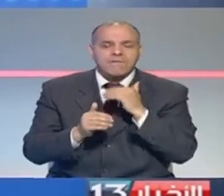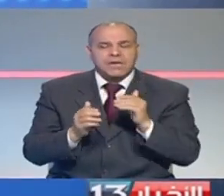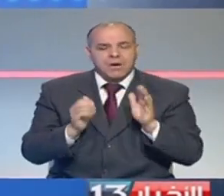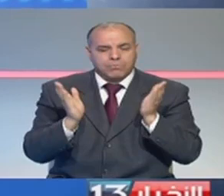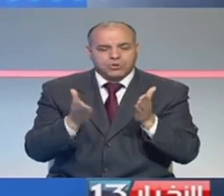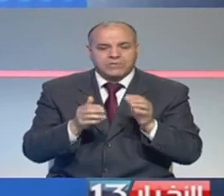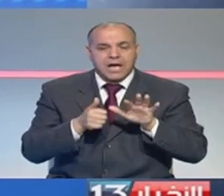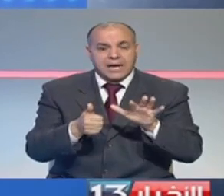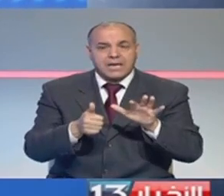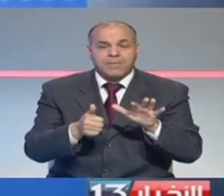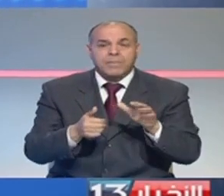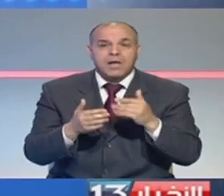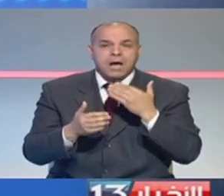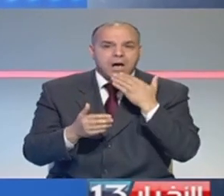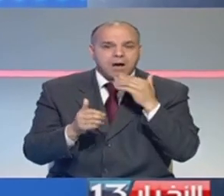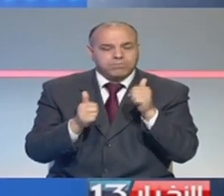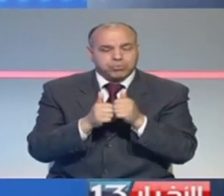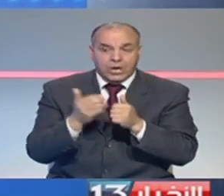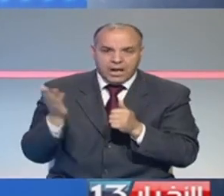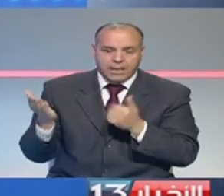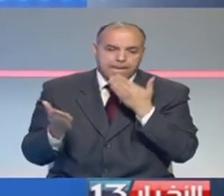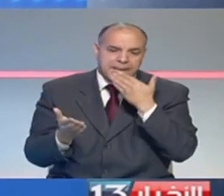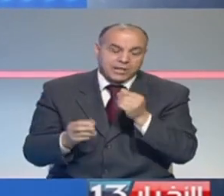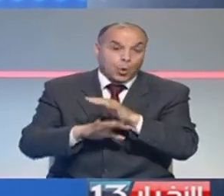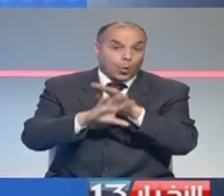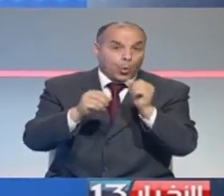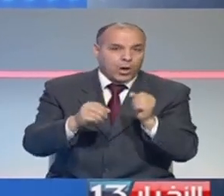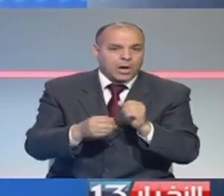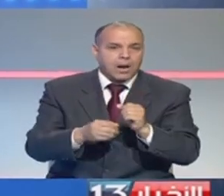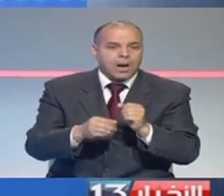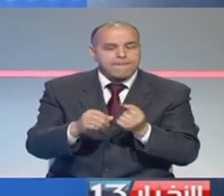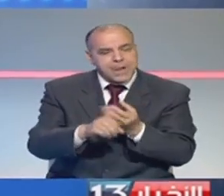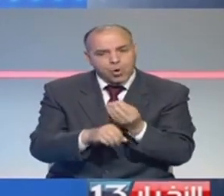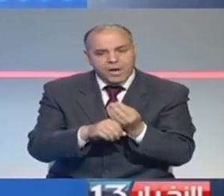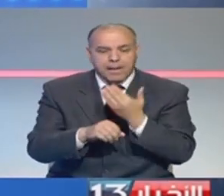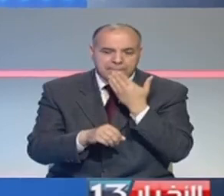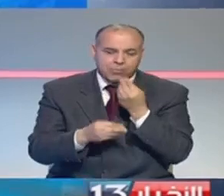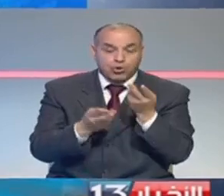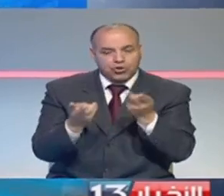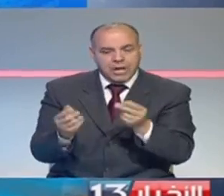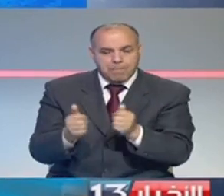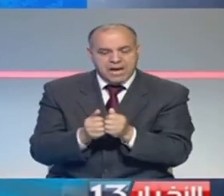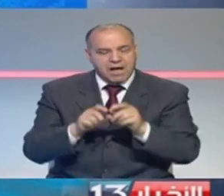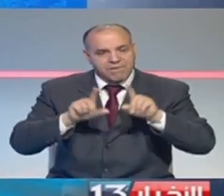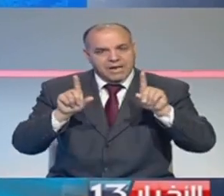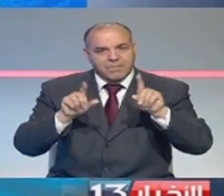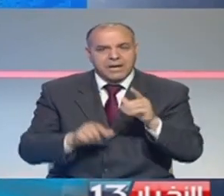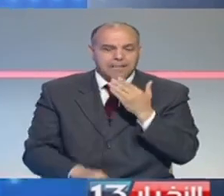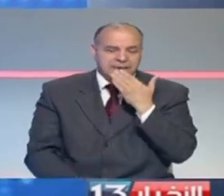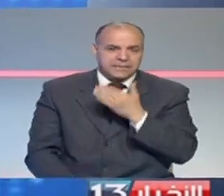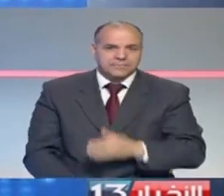الرحمن مامي بأريانا رفيق بوجدارية، شكرا لك على هذه المعلومات ونشكر حضورك معنا في الاستوديو. بارك الله فيك.